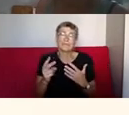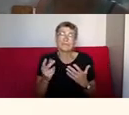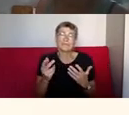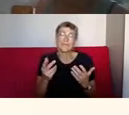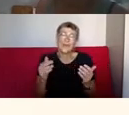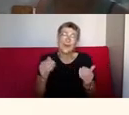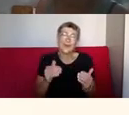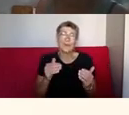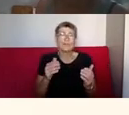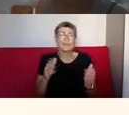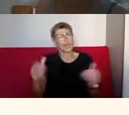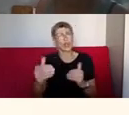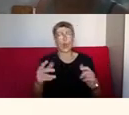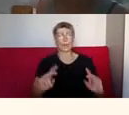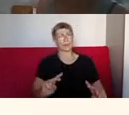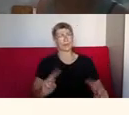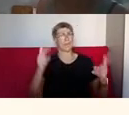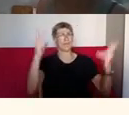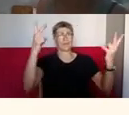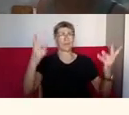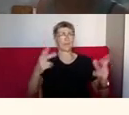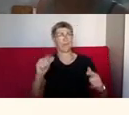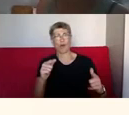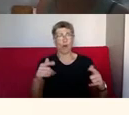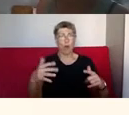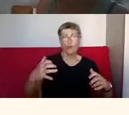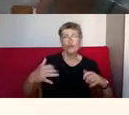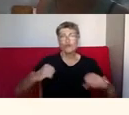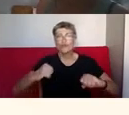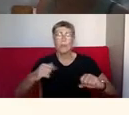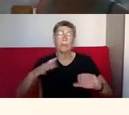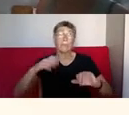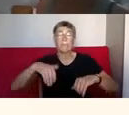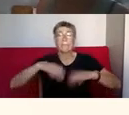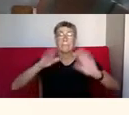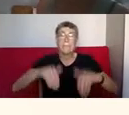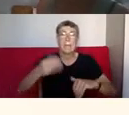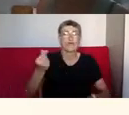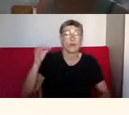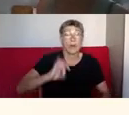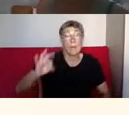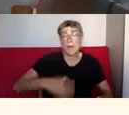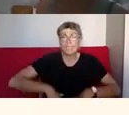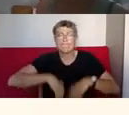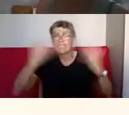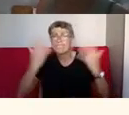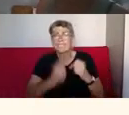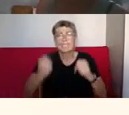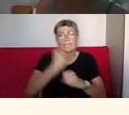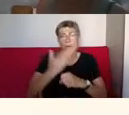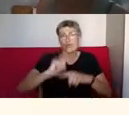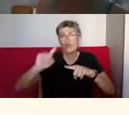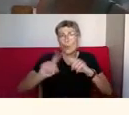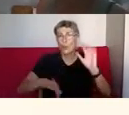c'est un secteur qui est très dynamique et qui a souvent envie de mettre des choses en place, même si le budget ne suit pas. Et donc, on arrive quand même à trouver une